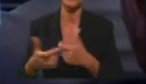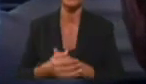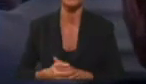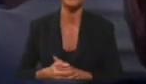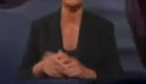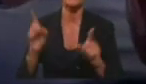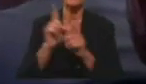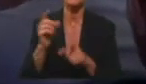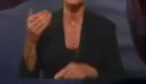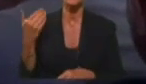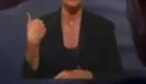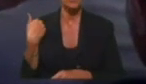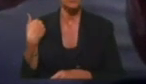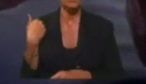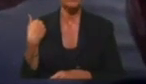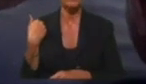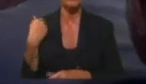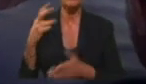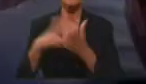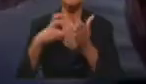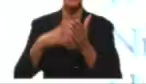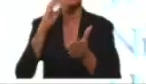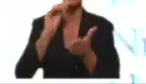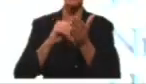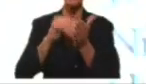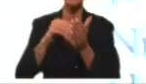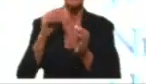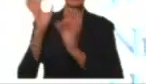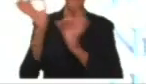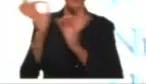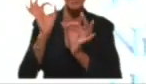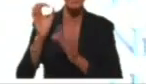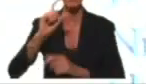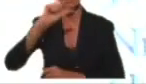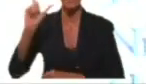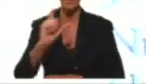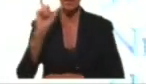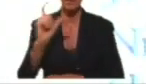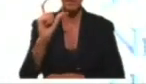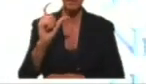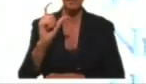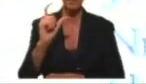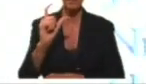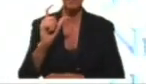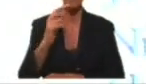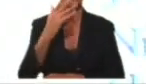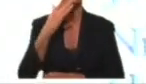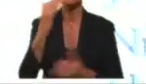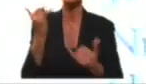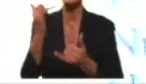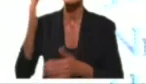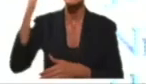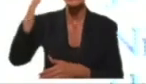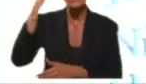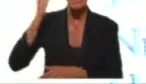No i też pojawił się ten subiektywny brak potrzeby informacji, tak, czy cyfryzacji. No, mówiły podmioty, tak, no, my znamy